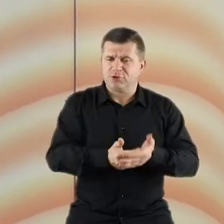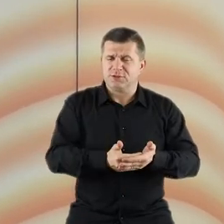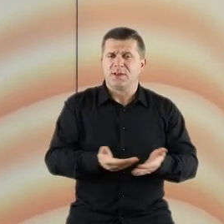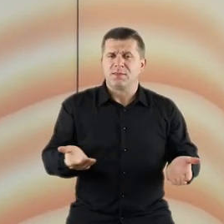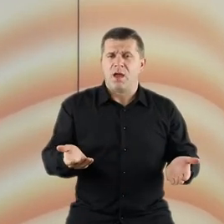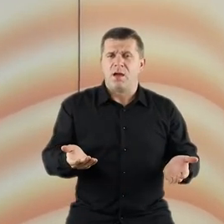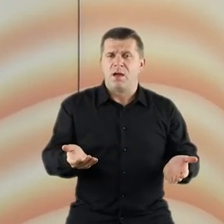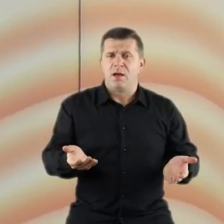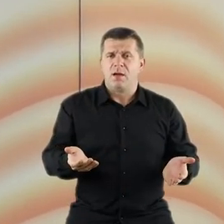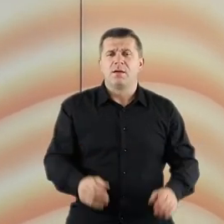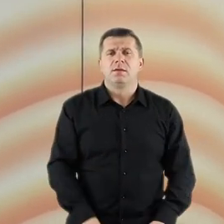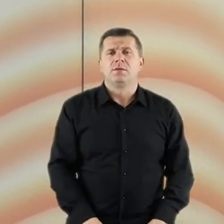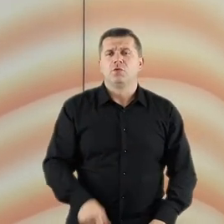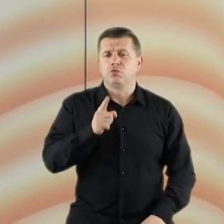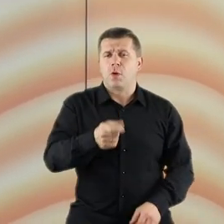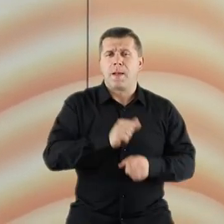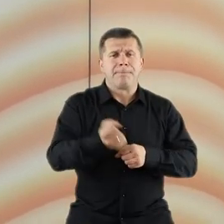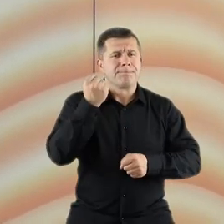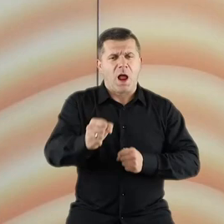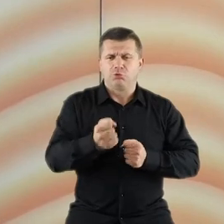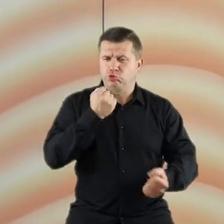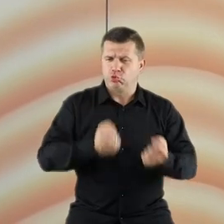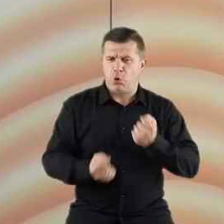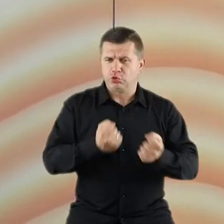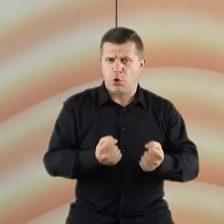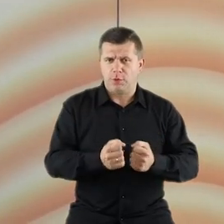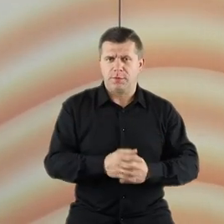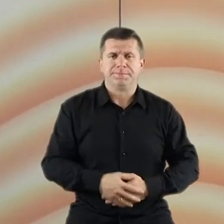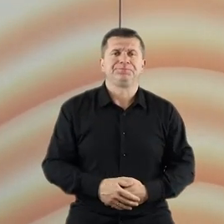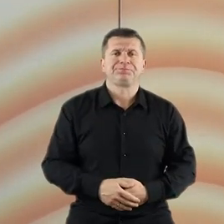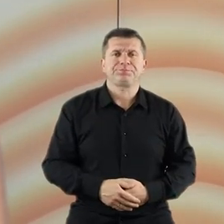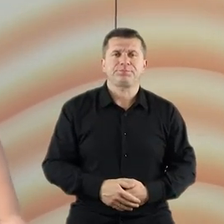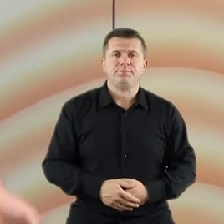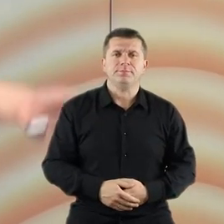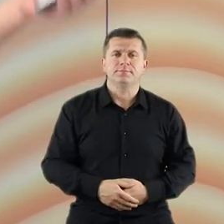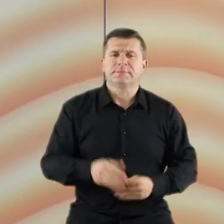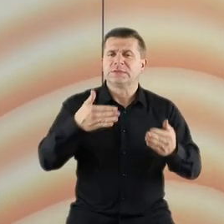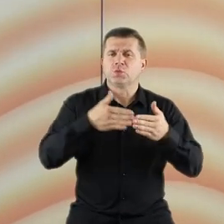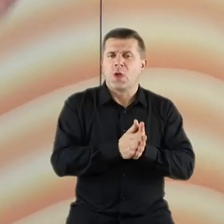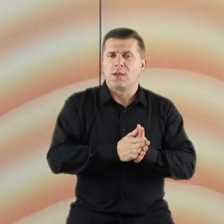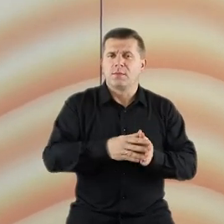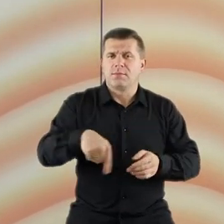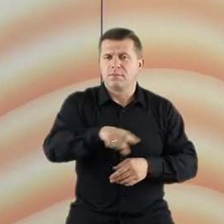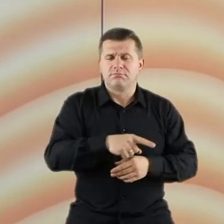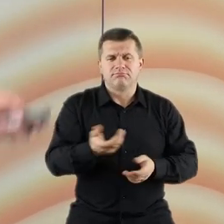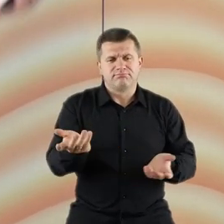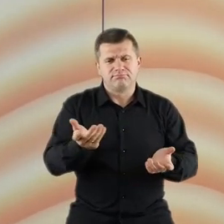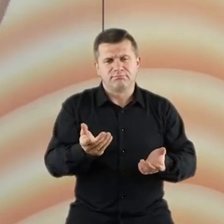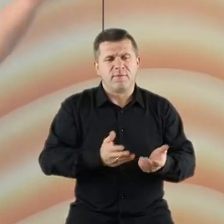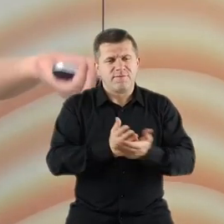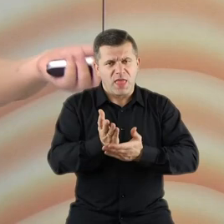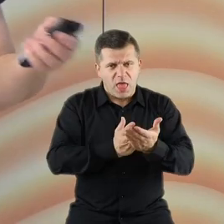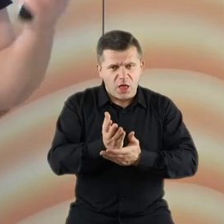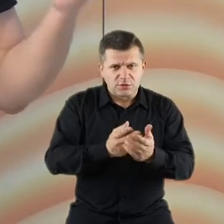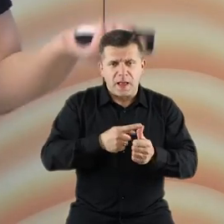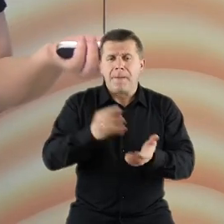że to jest bardzo złożony fenomen a więc składają się na ten fenomen